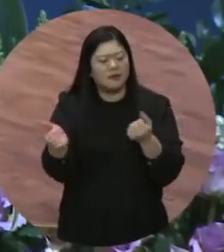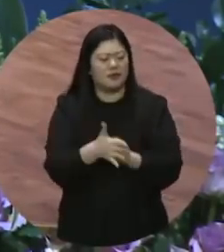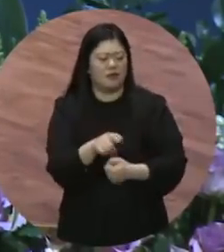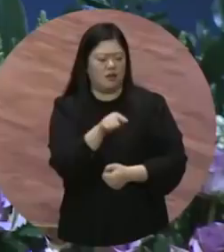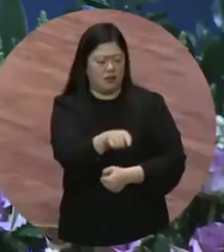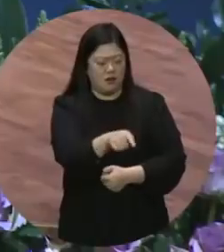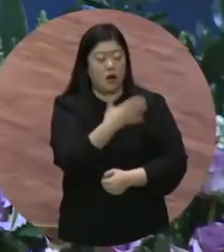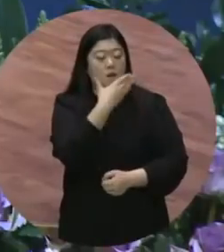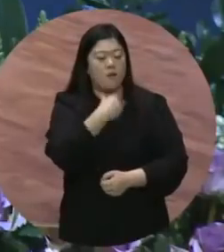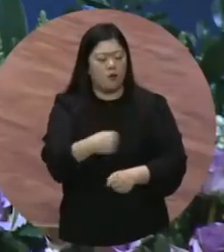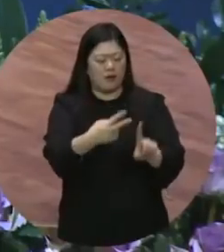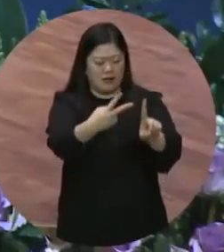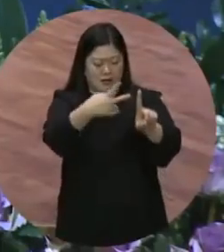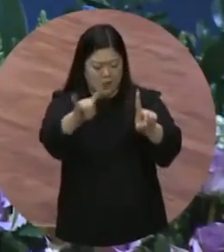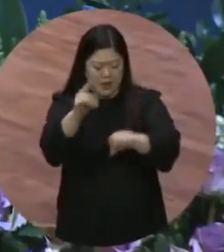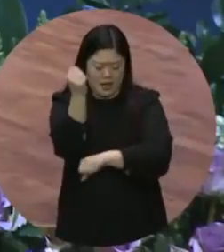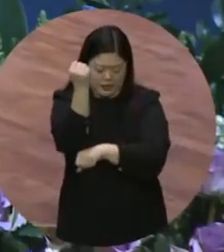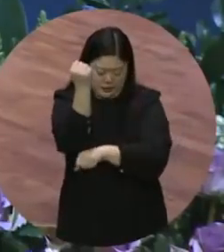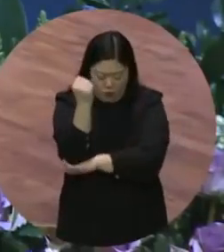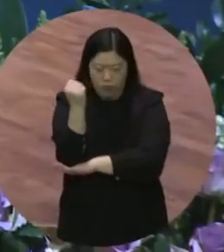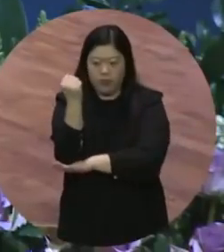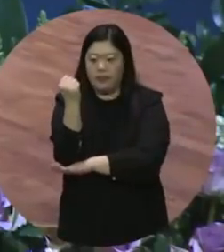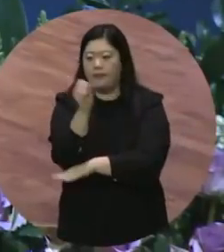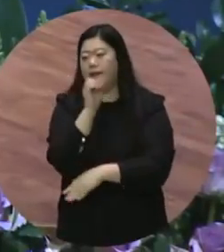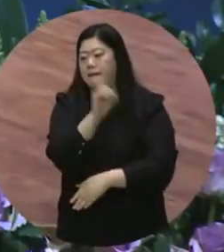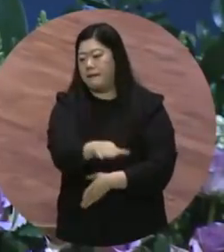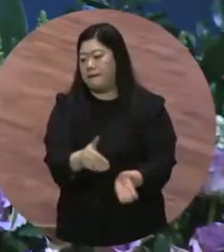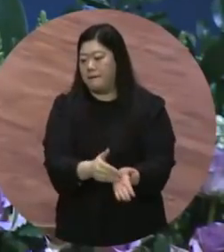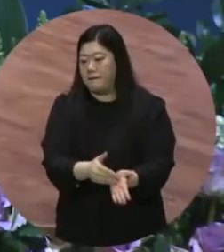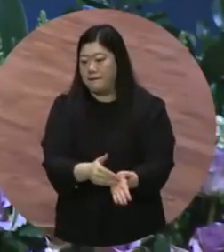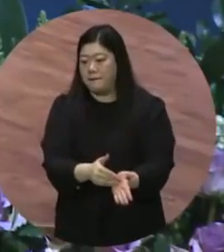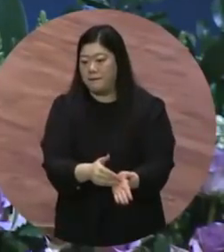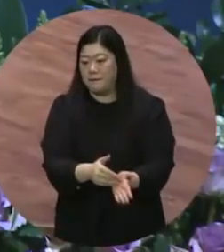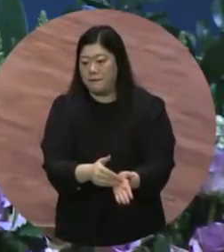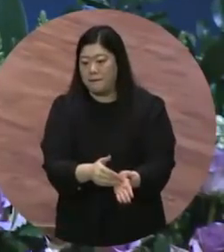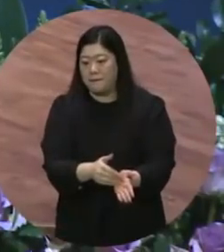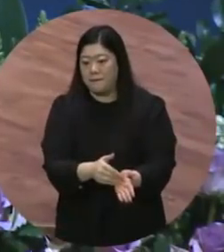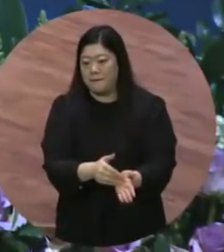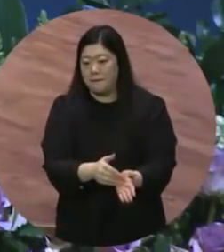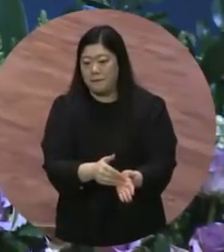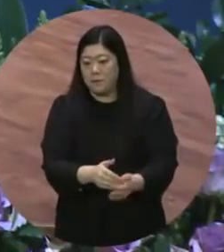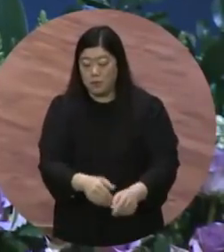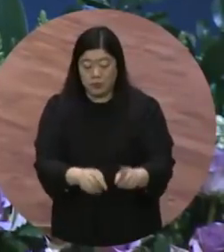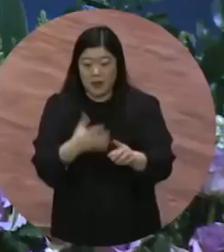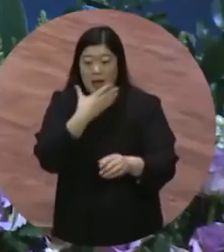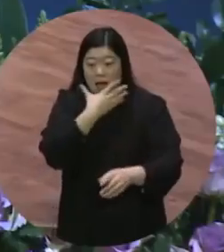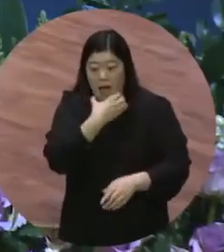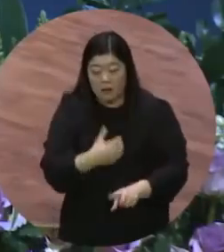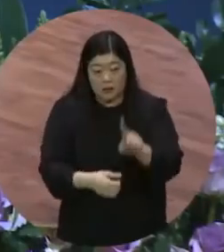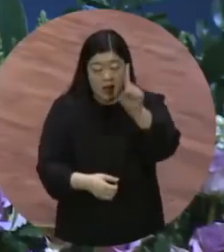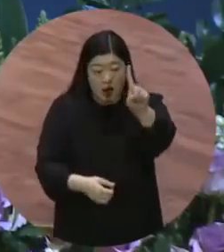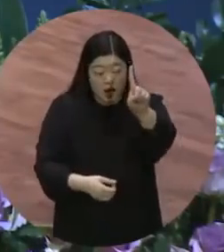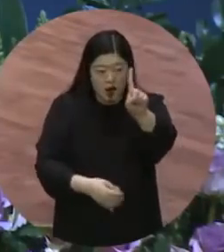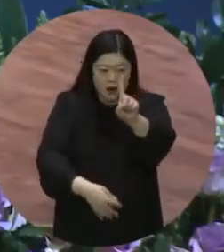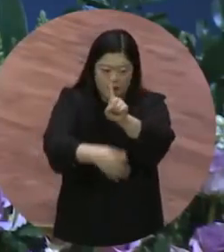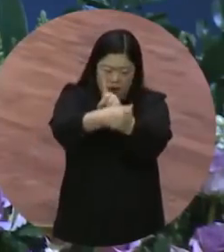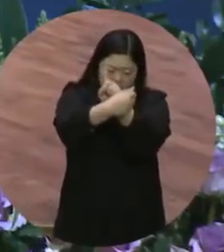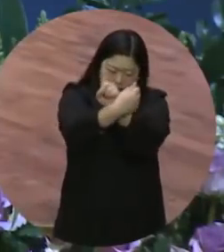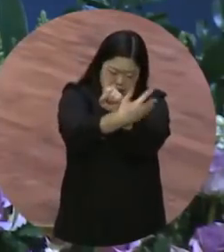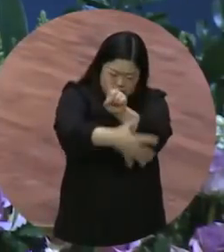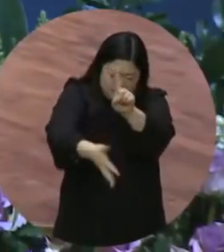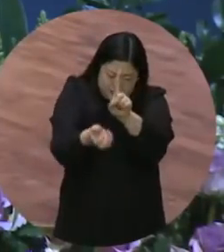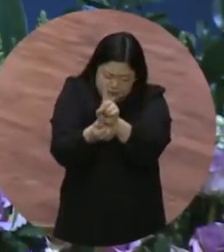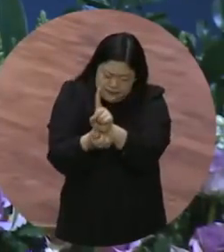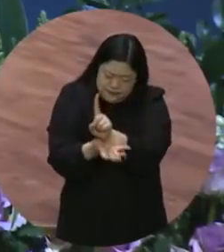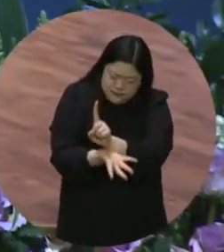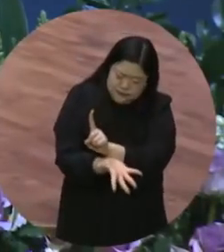복의 시조요, 복의 근원이요, 복의 출발이다. 너를 통해 큰 민족을 이룰 것이다. 너는 창대할 수밖에